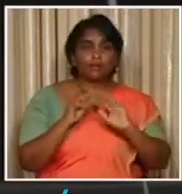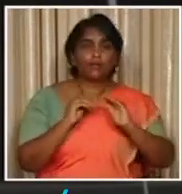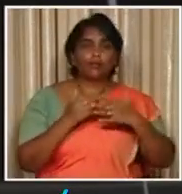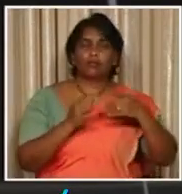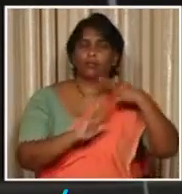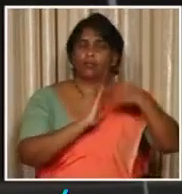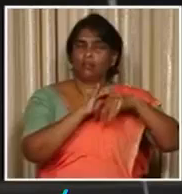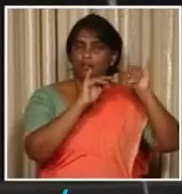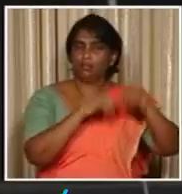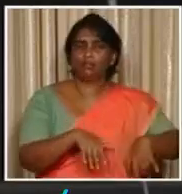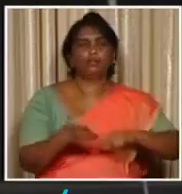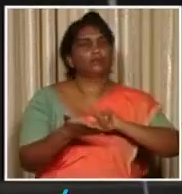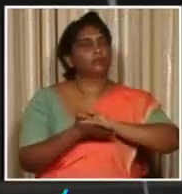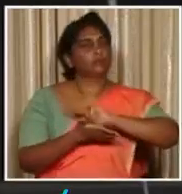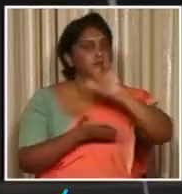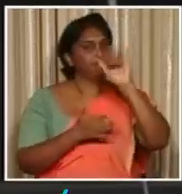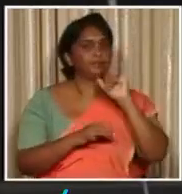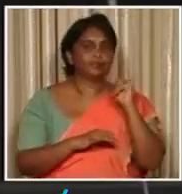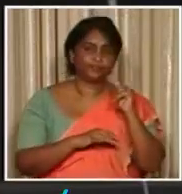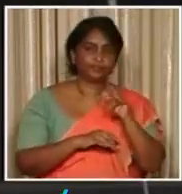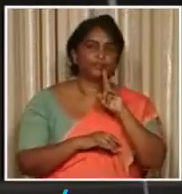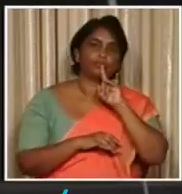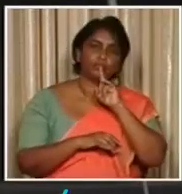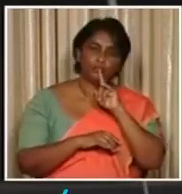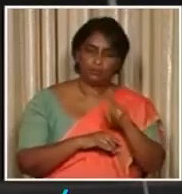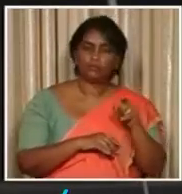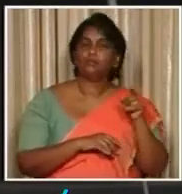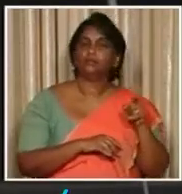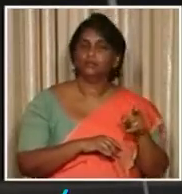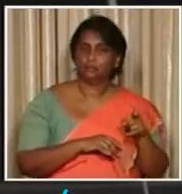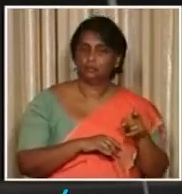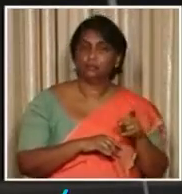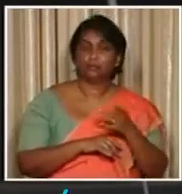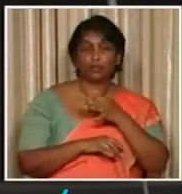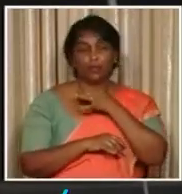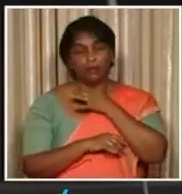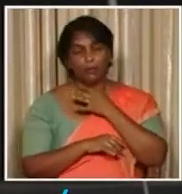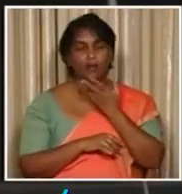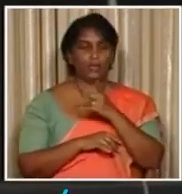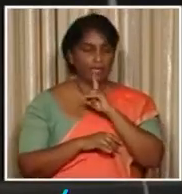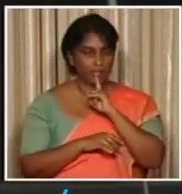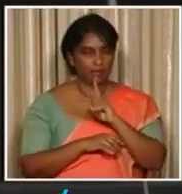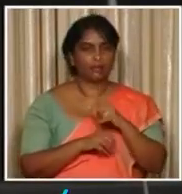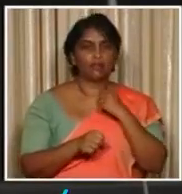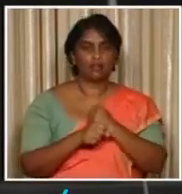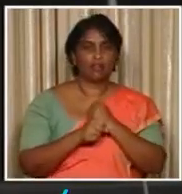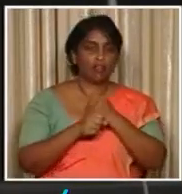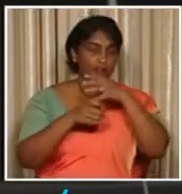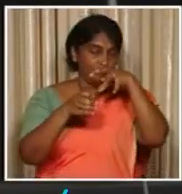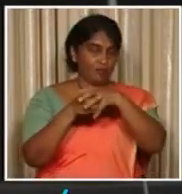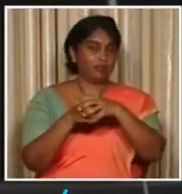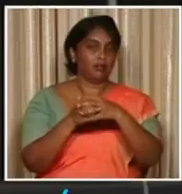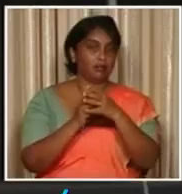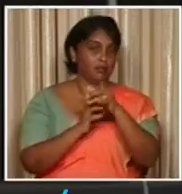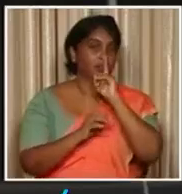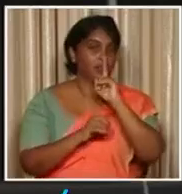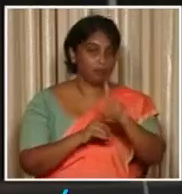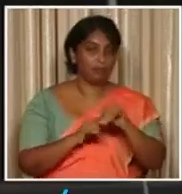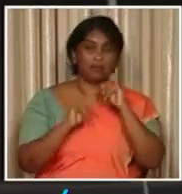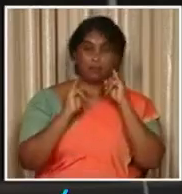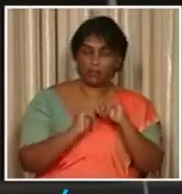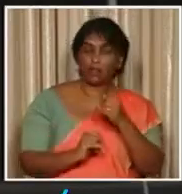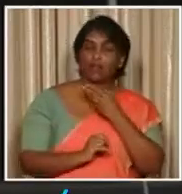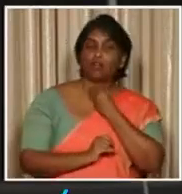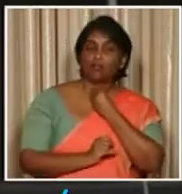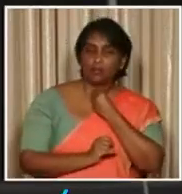රටත් ඇරලා දාලා යනවා. දැන් සමහරක් අය කියනවා නම් ඒක නාඩගමක් කියලා. මේ ආණ්ඩු පක්ෂයේ මන්ත්‍රීවරු කියනවා නම් ඒක